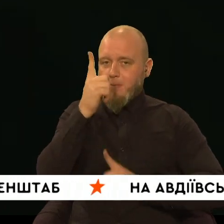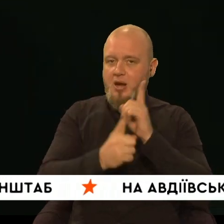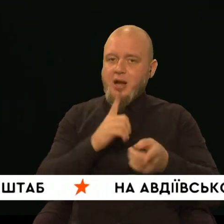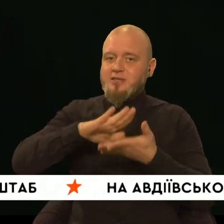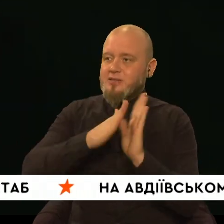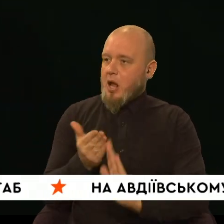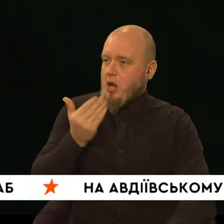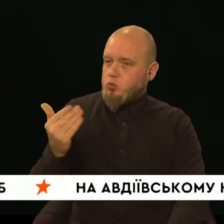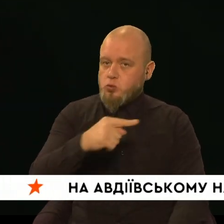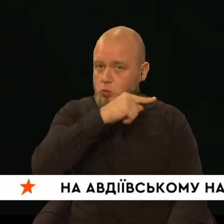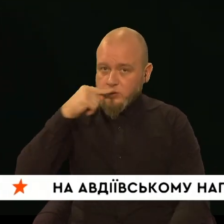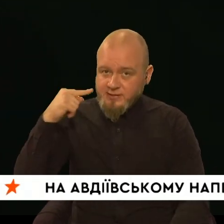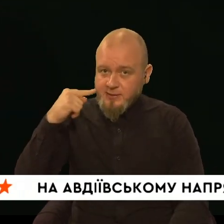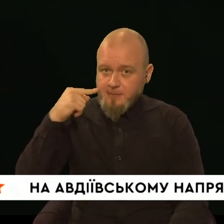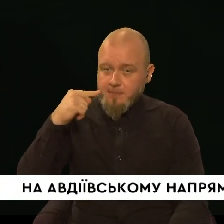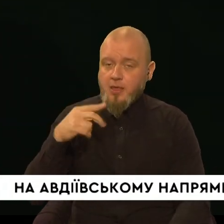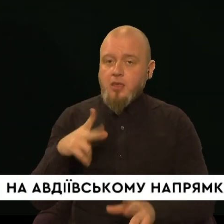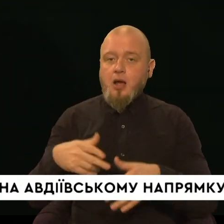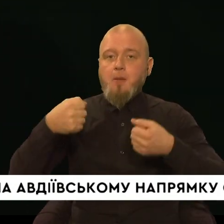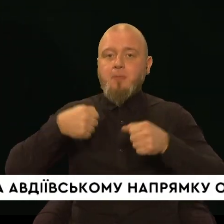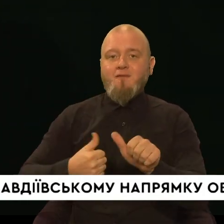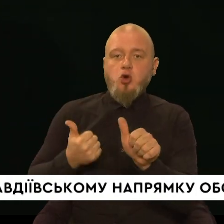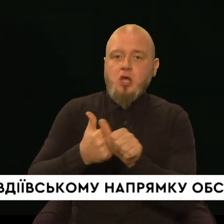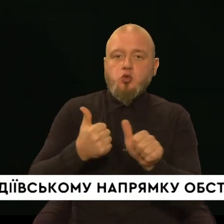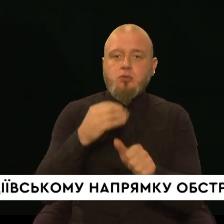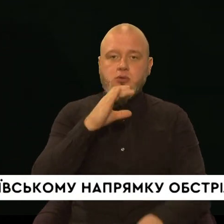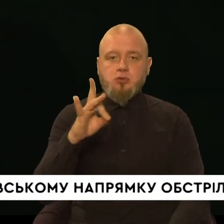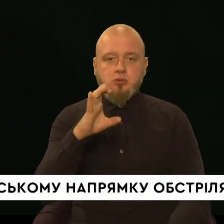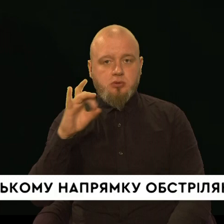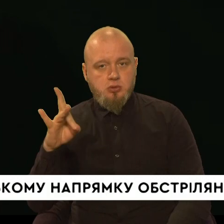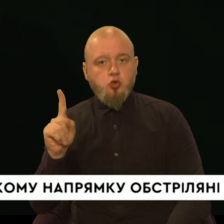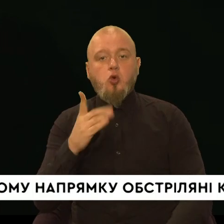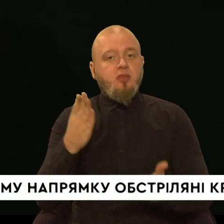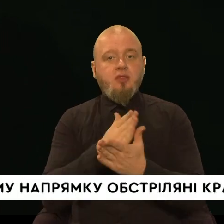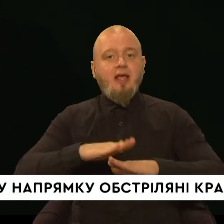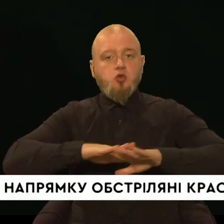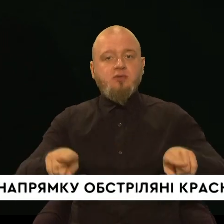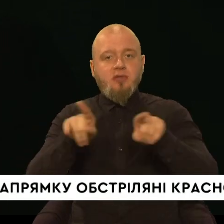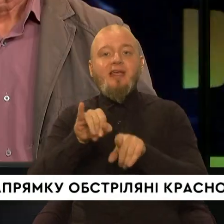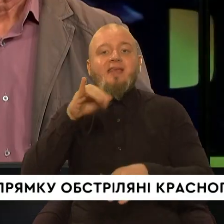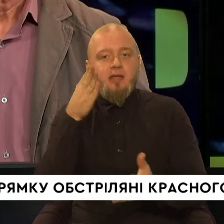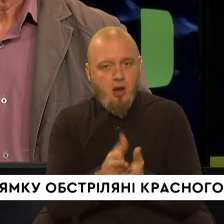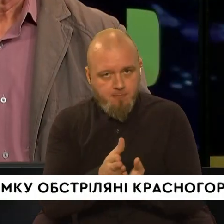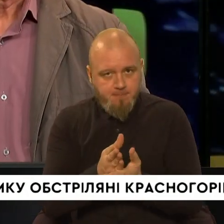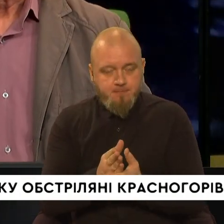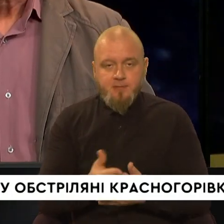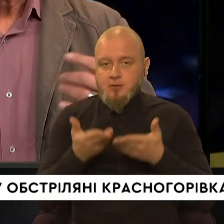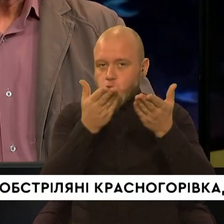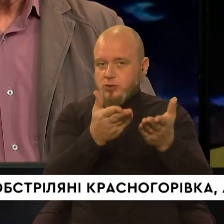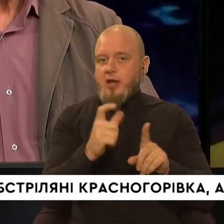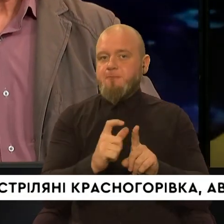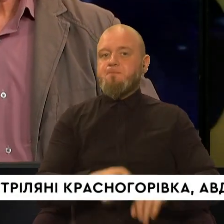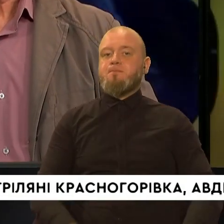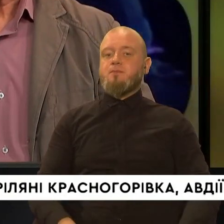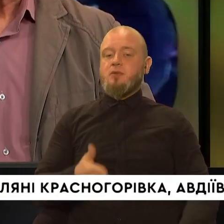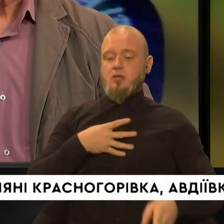статус Росії як правонаступника СРСР, що не зовсім так і є. Так. Студія.